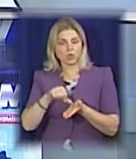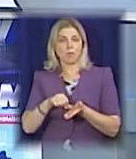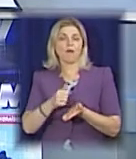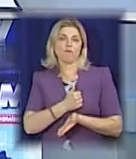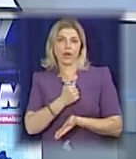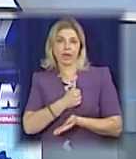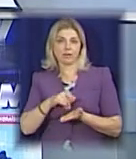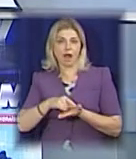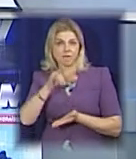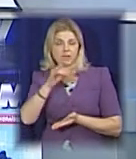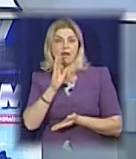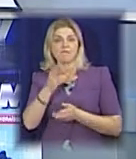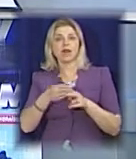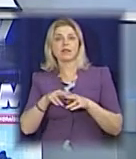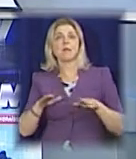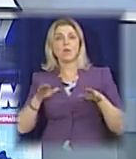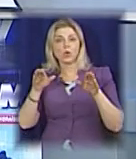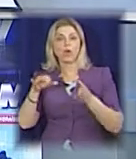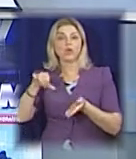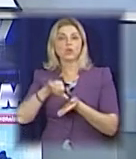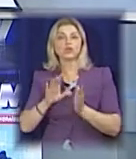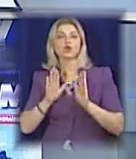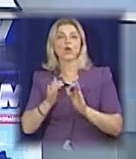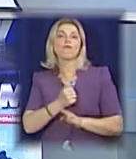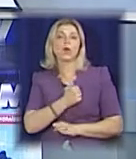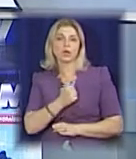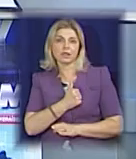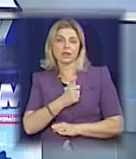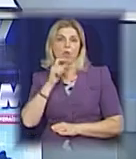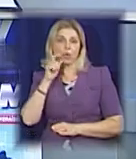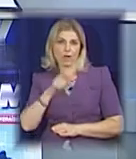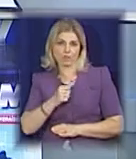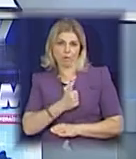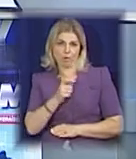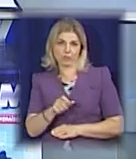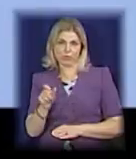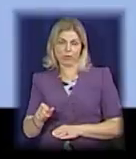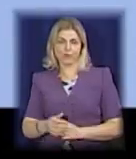У демонстративних польотах взяли участь тільки військові українські військові.